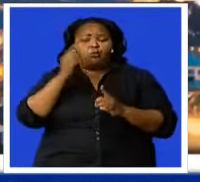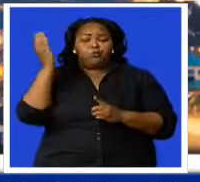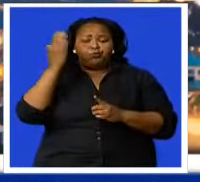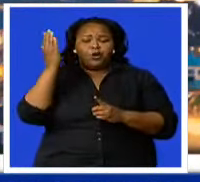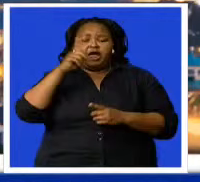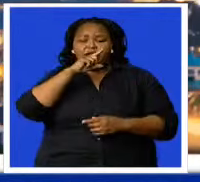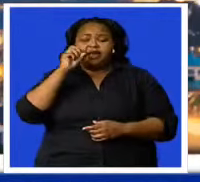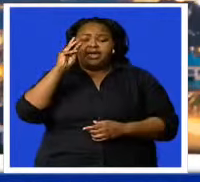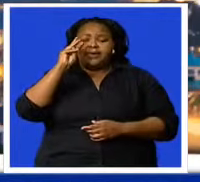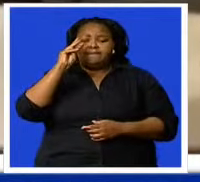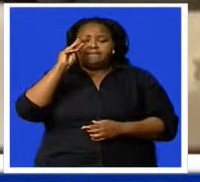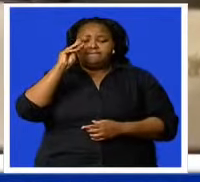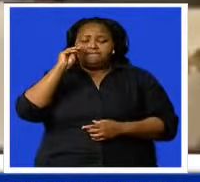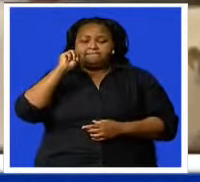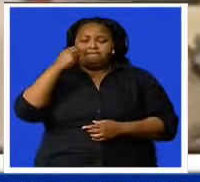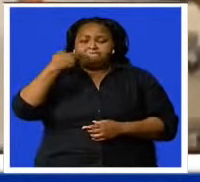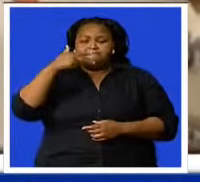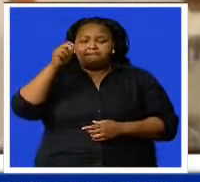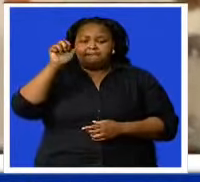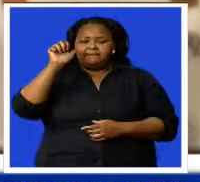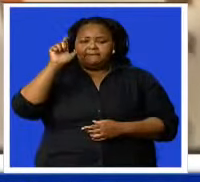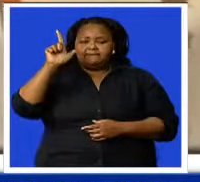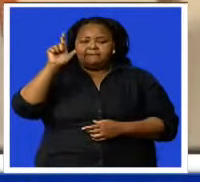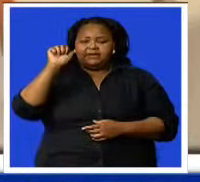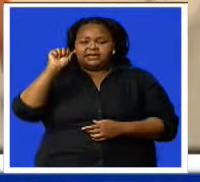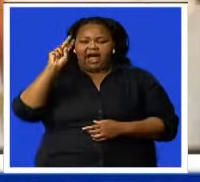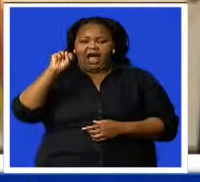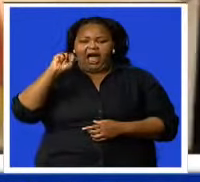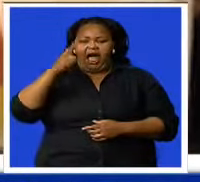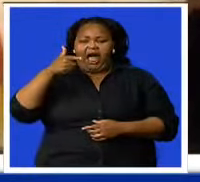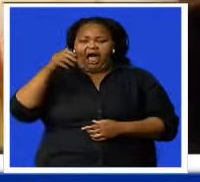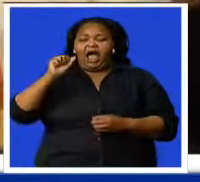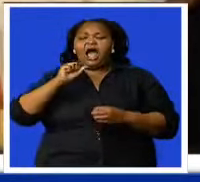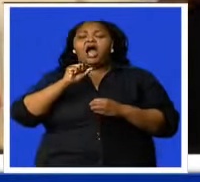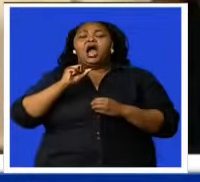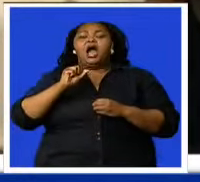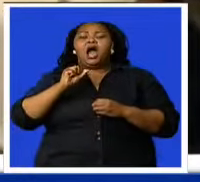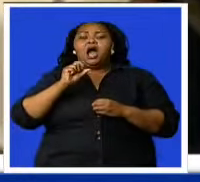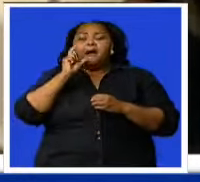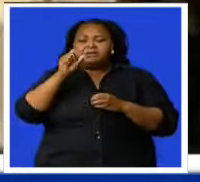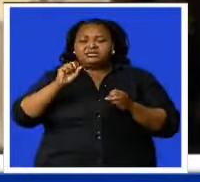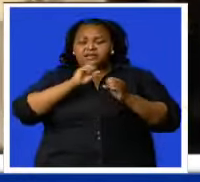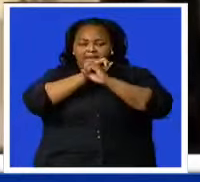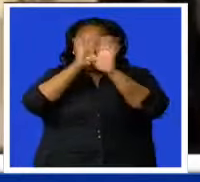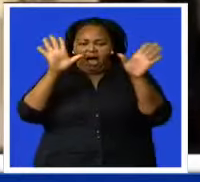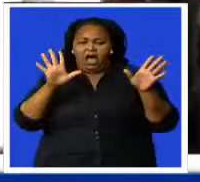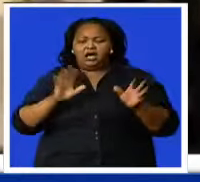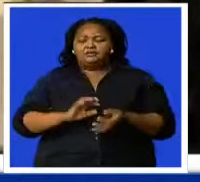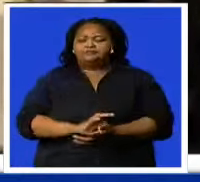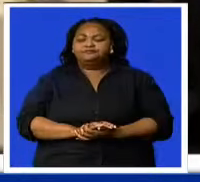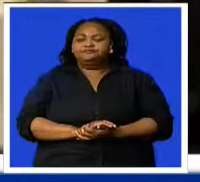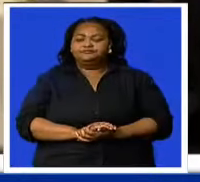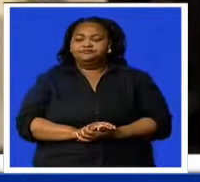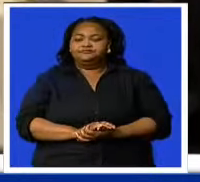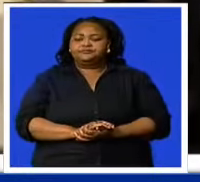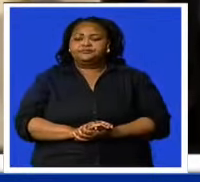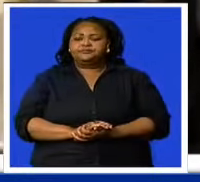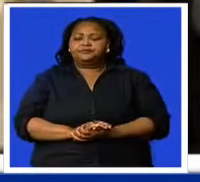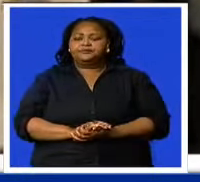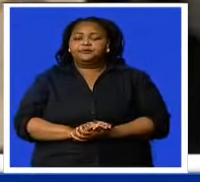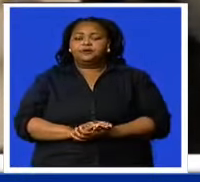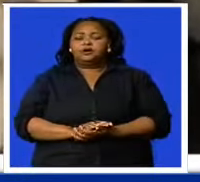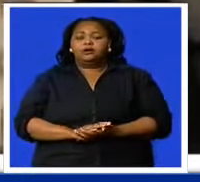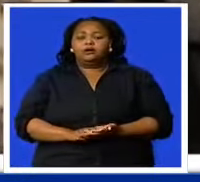Mhlanga. Ngenyanga yelweti kulomnyaka indvuna yelitiko letekuvakasha nemvelo Moses Vilakati